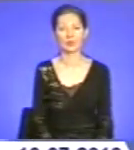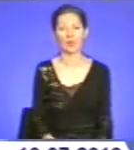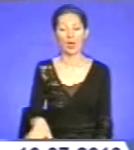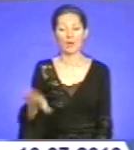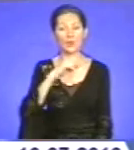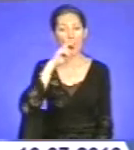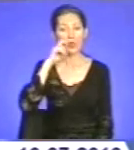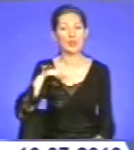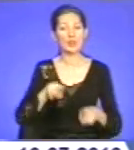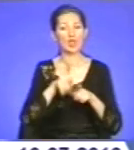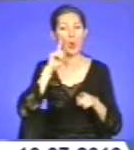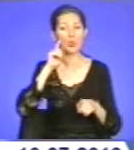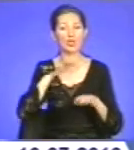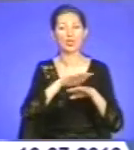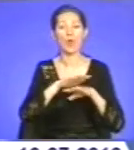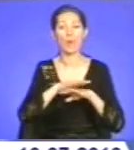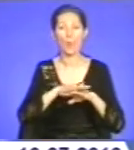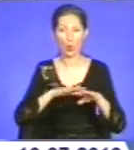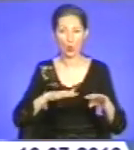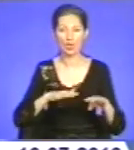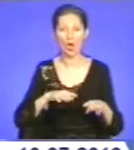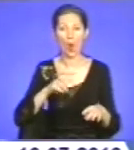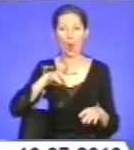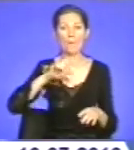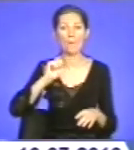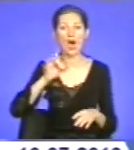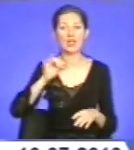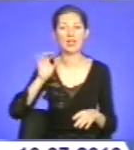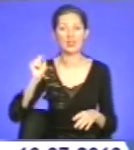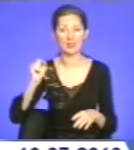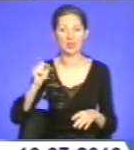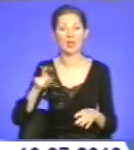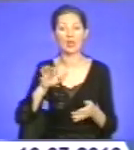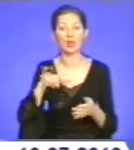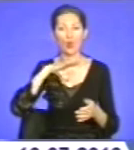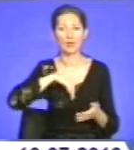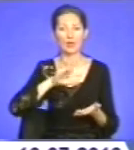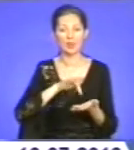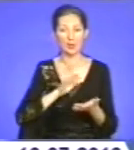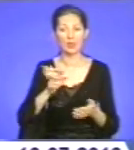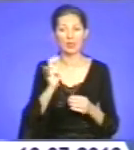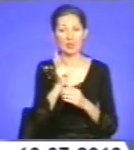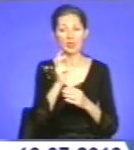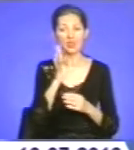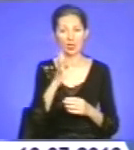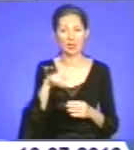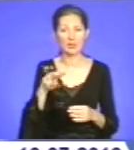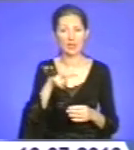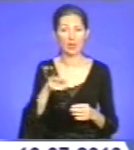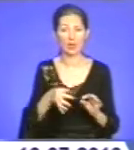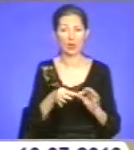Всеукраїнська та молодіжна прощі у Марійському духовному центрі, що у Зарониці на Тернопільщині, пройдуть 13-14 липня. Подробиці у